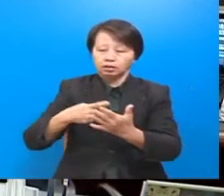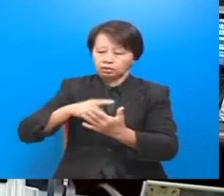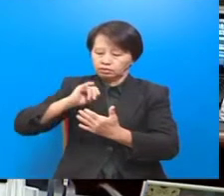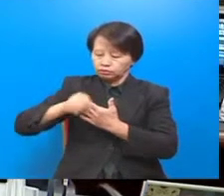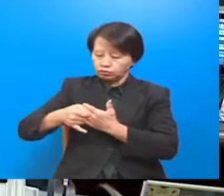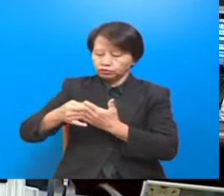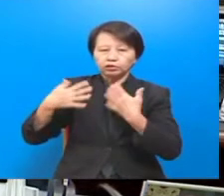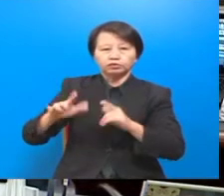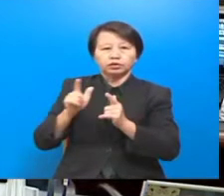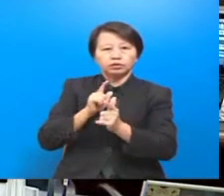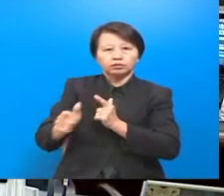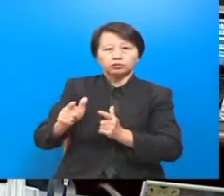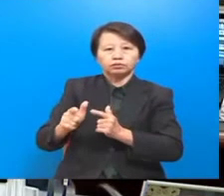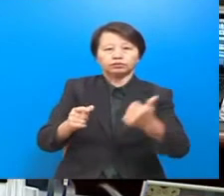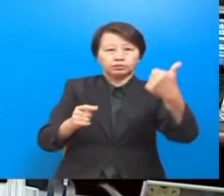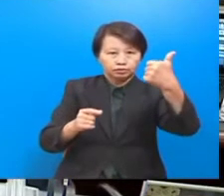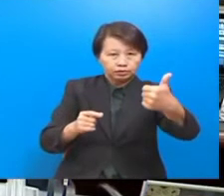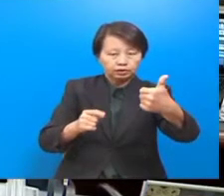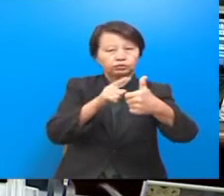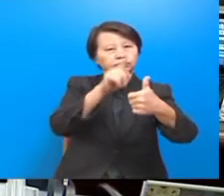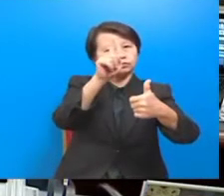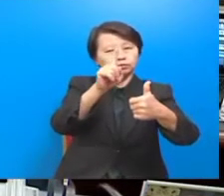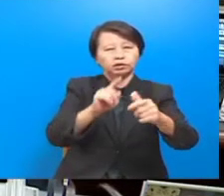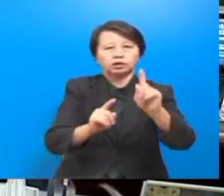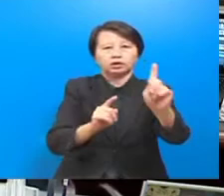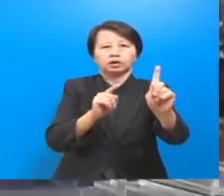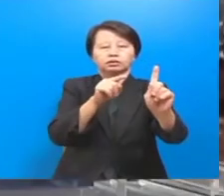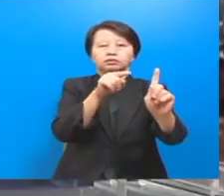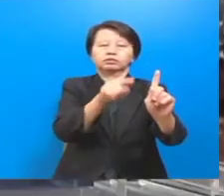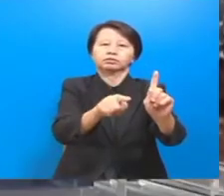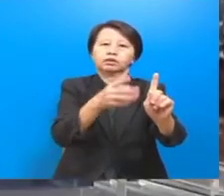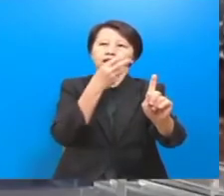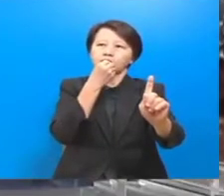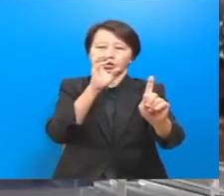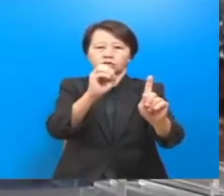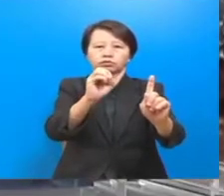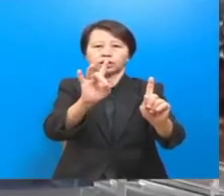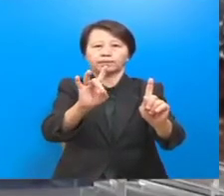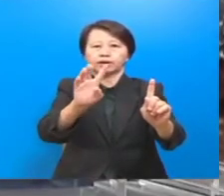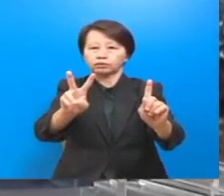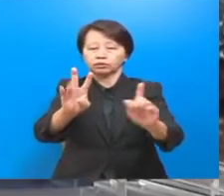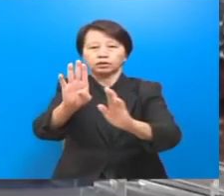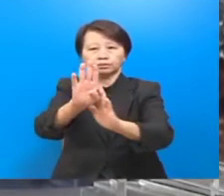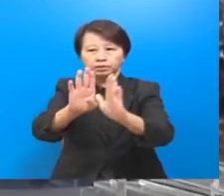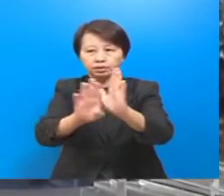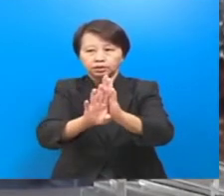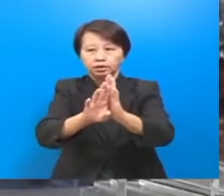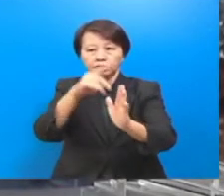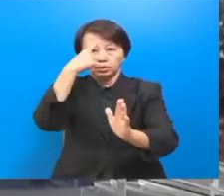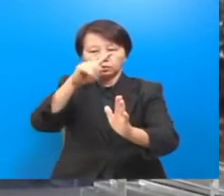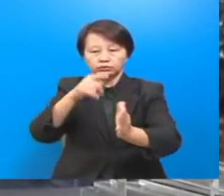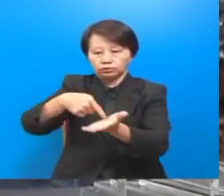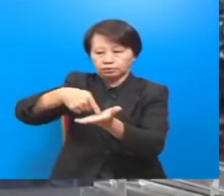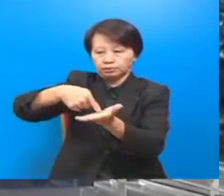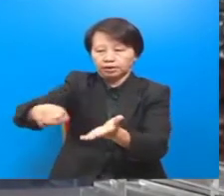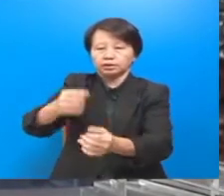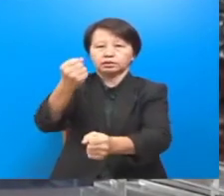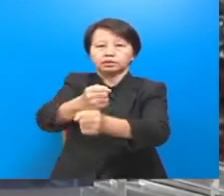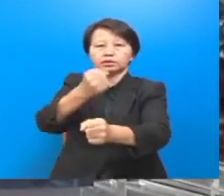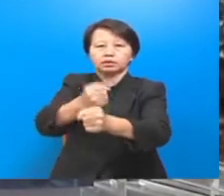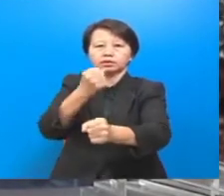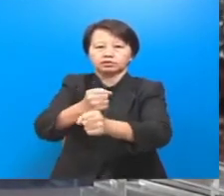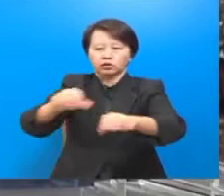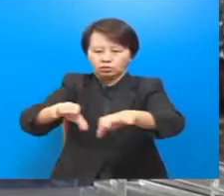pun diluruskan itu ialah yang pertama sebanyak satu poin satupun 082 billion bagi membaik kerja-kerja